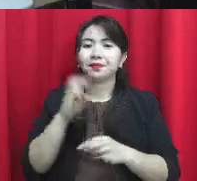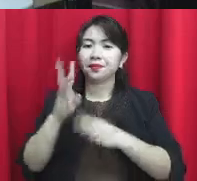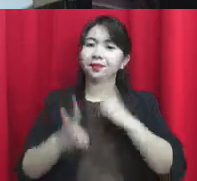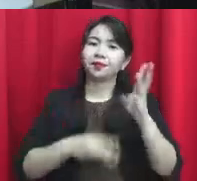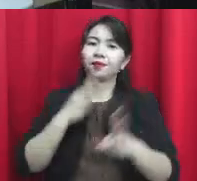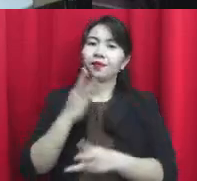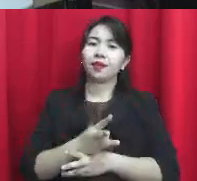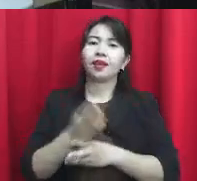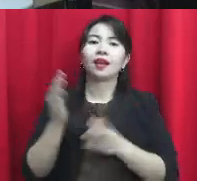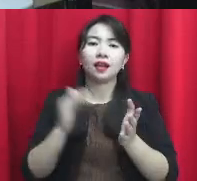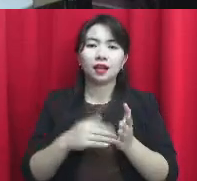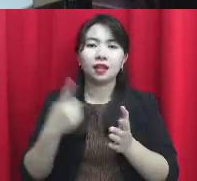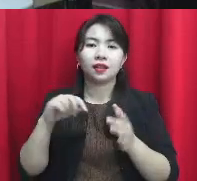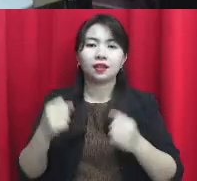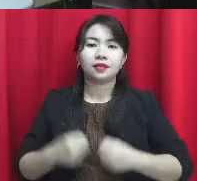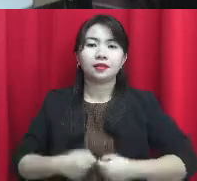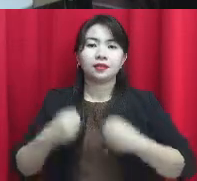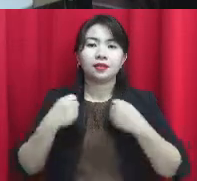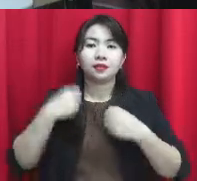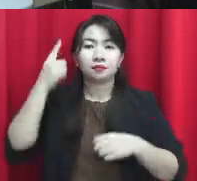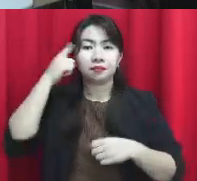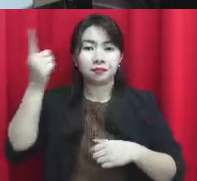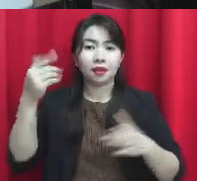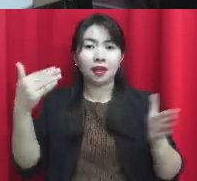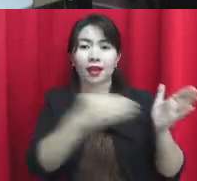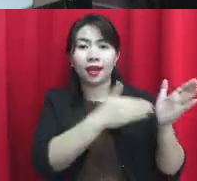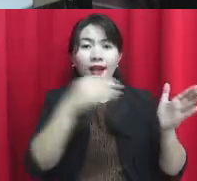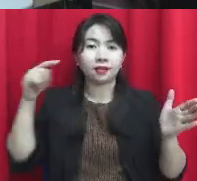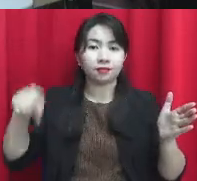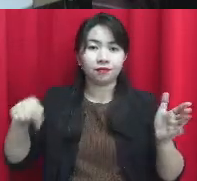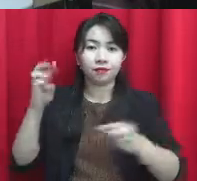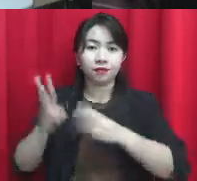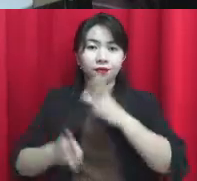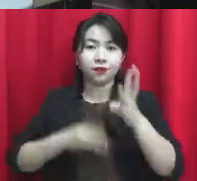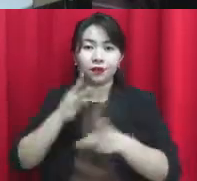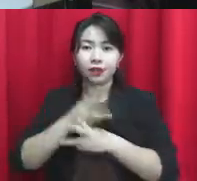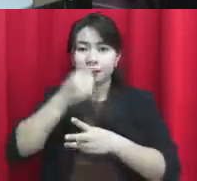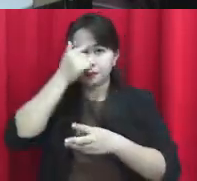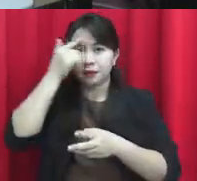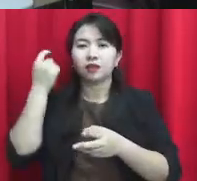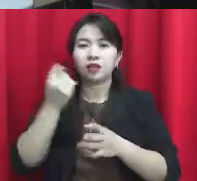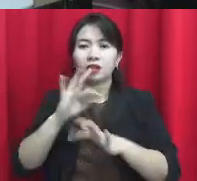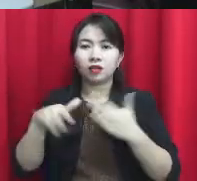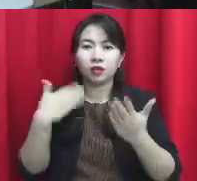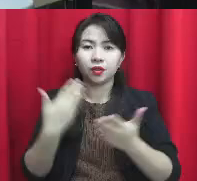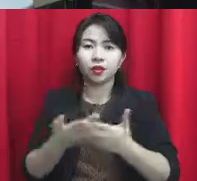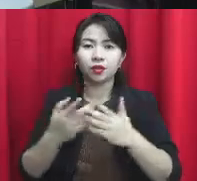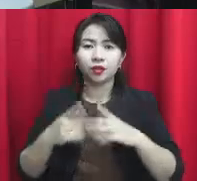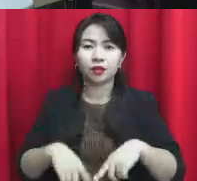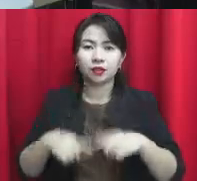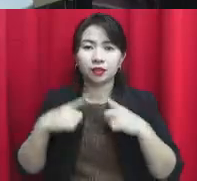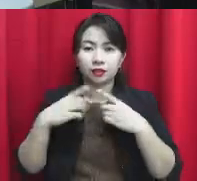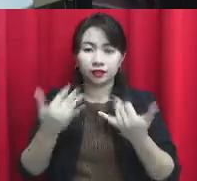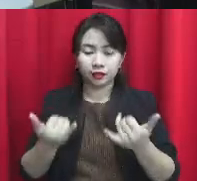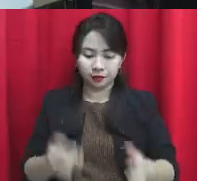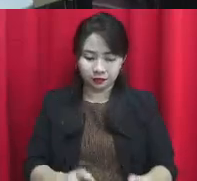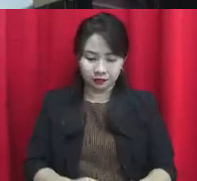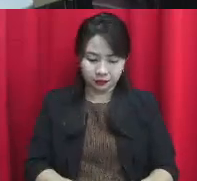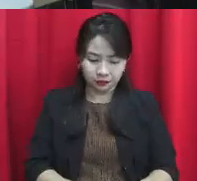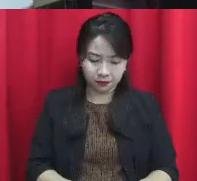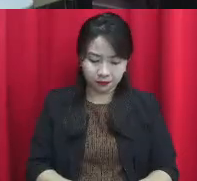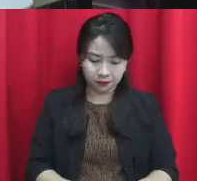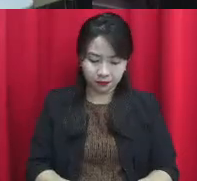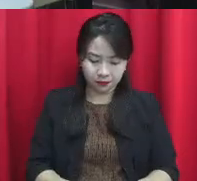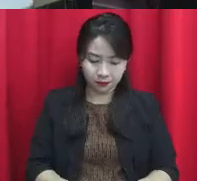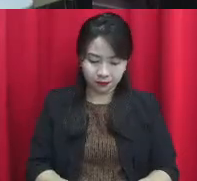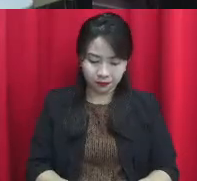kapatid ung survival instinct nila against the world kasi They're living na na akala nila ito na yyung crowd nila eh